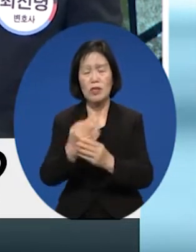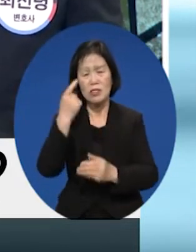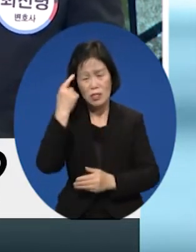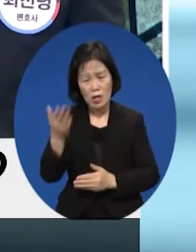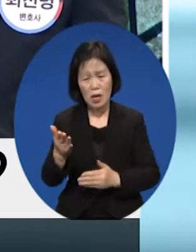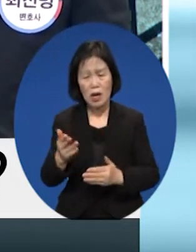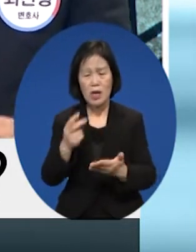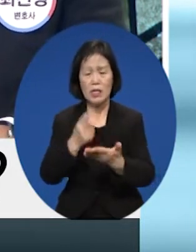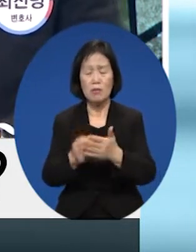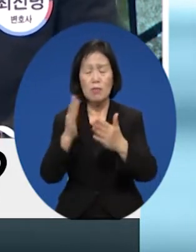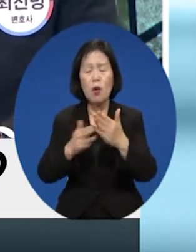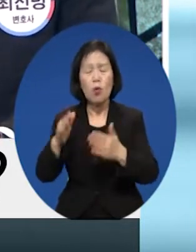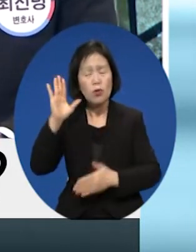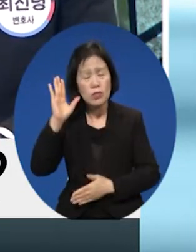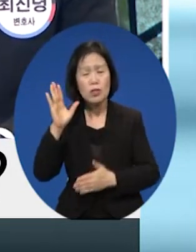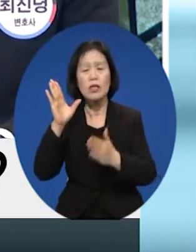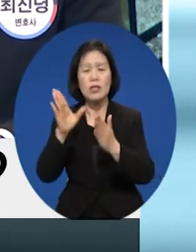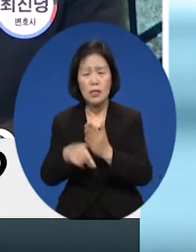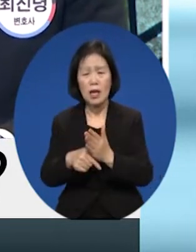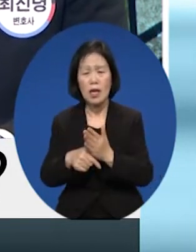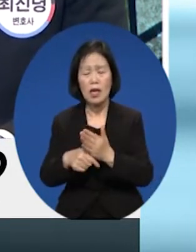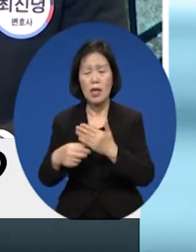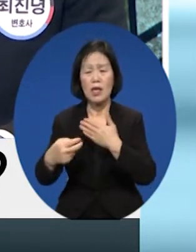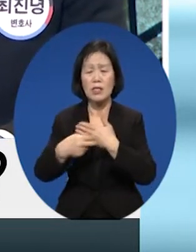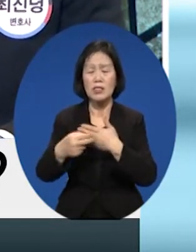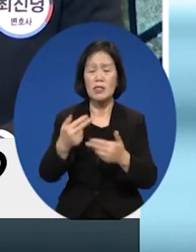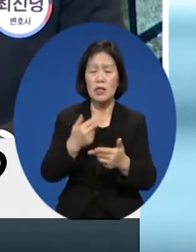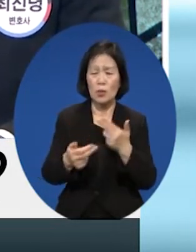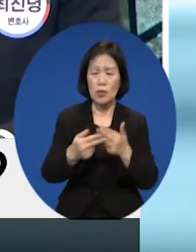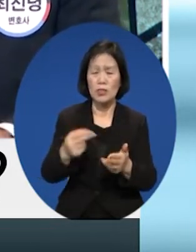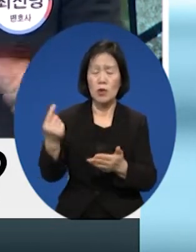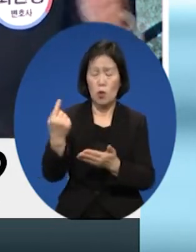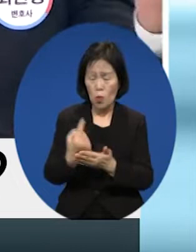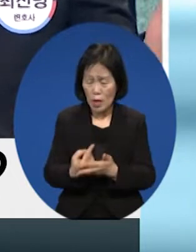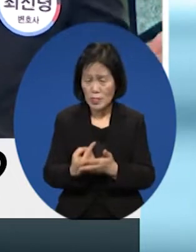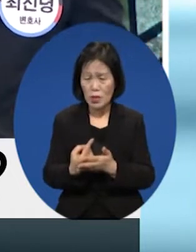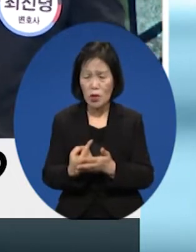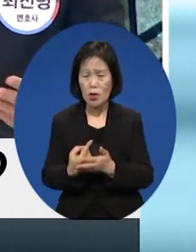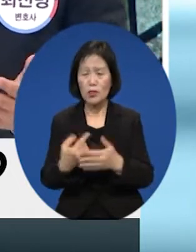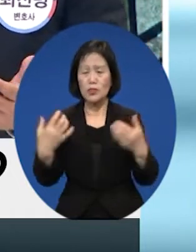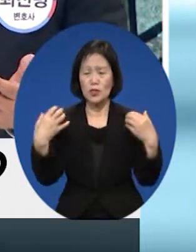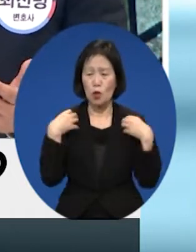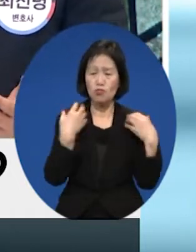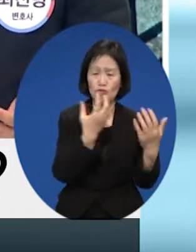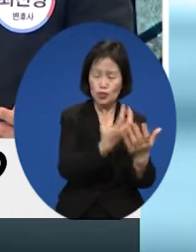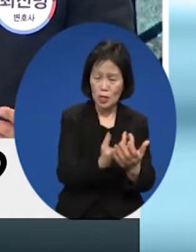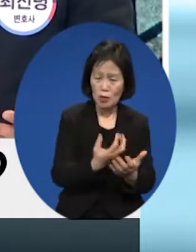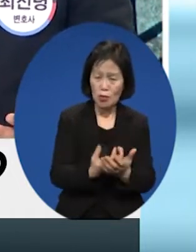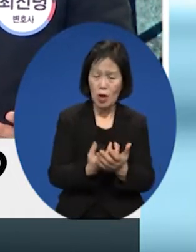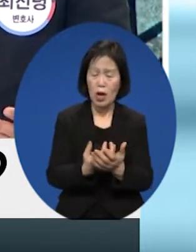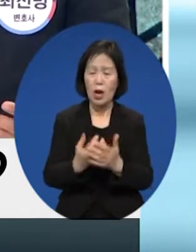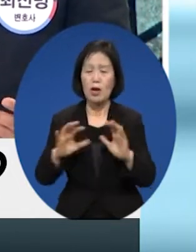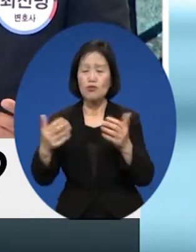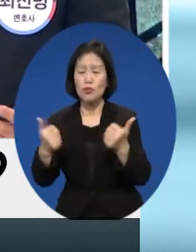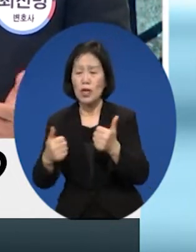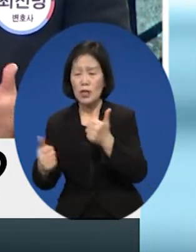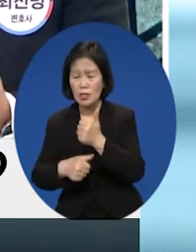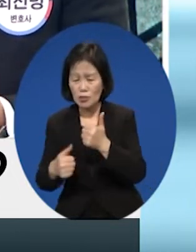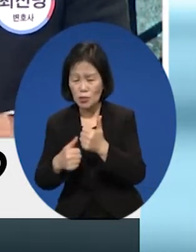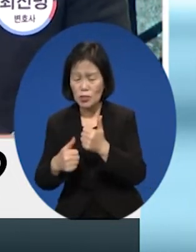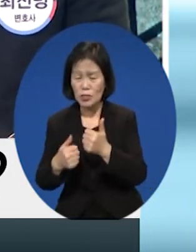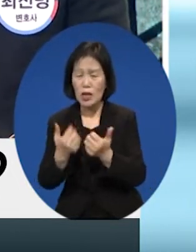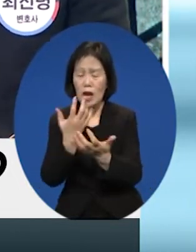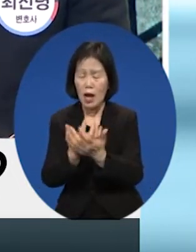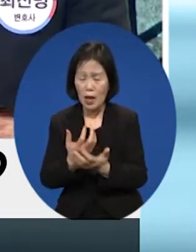입법 공청회를 하면은 당연히 그 의협에서 나오겠죠. 그러면은 정부안과 또 국회의 의원들의 안, 그리고